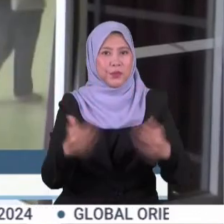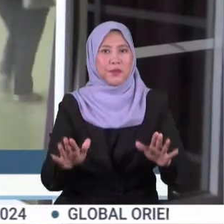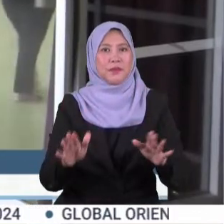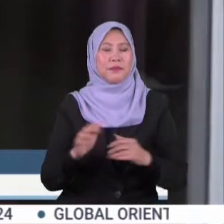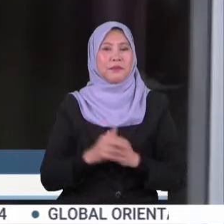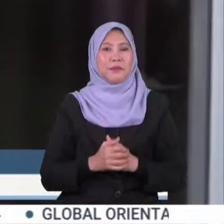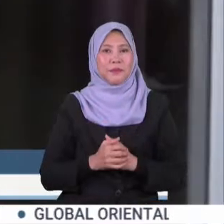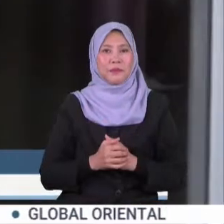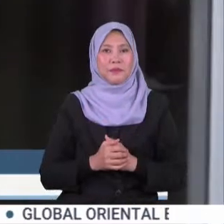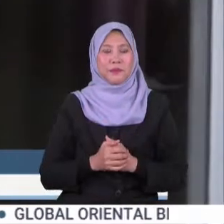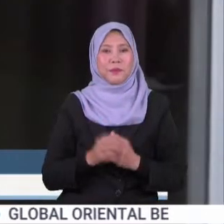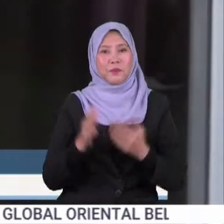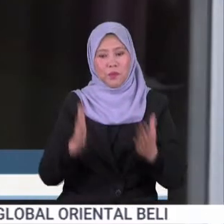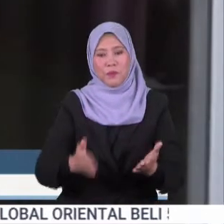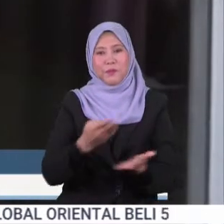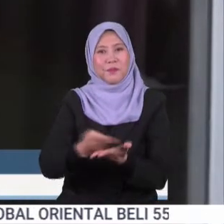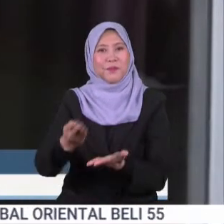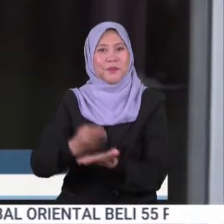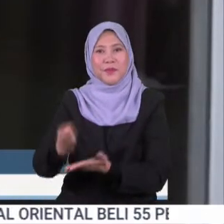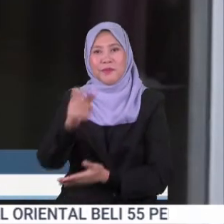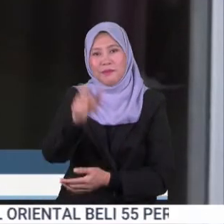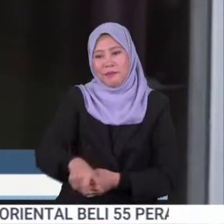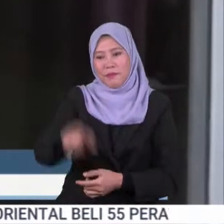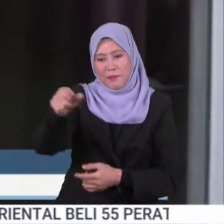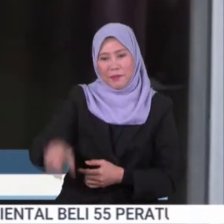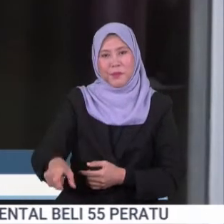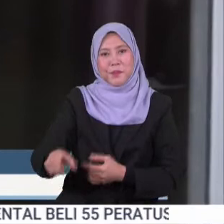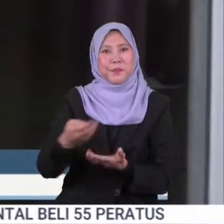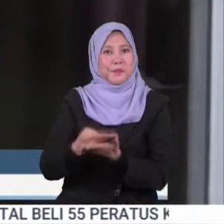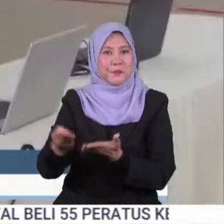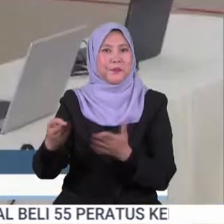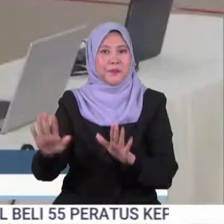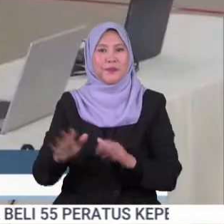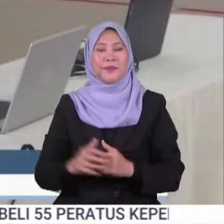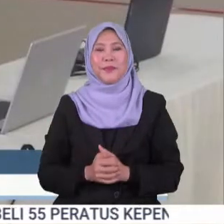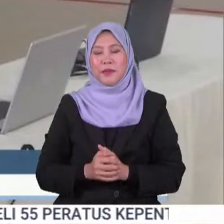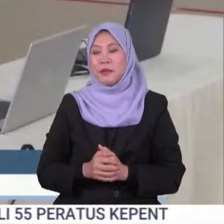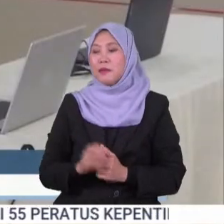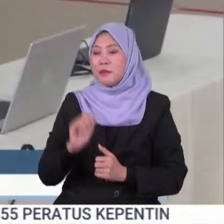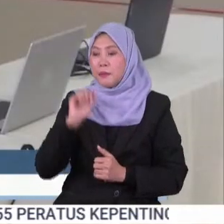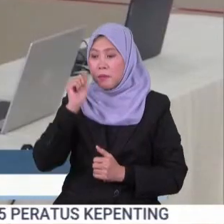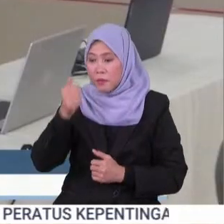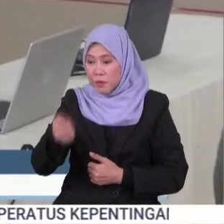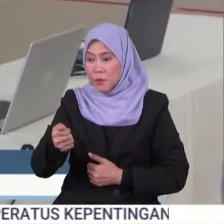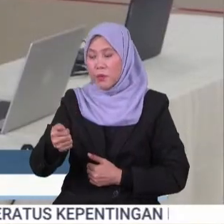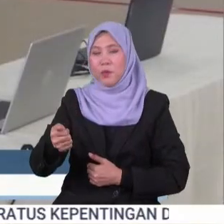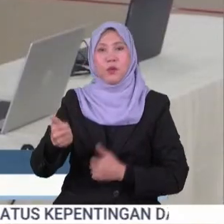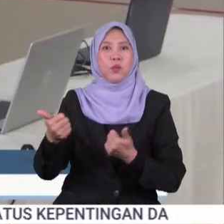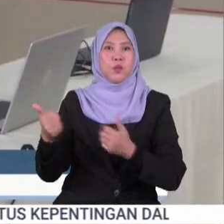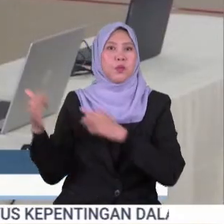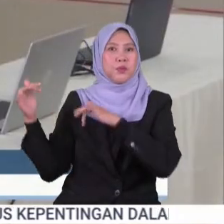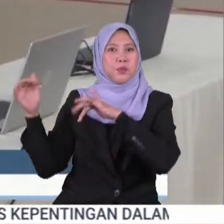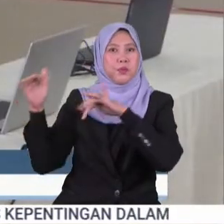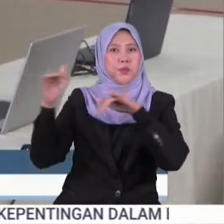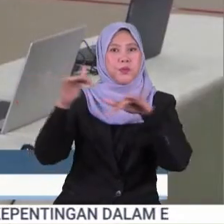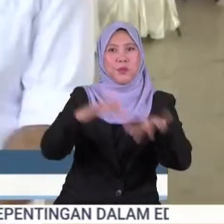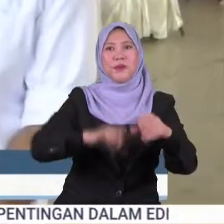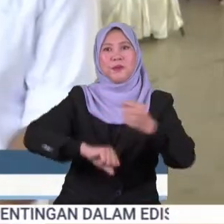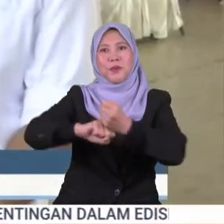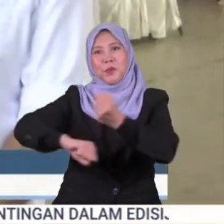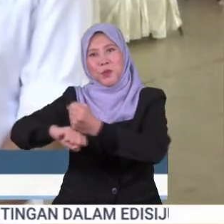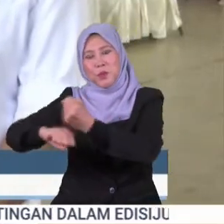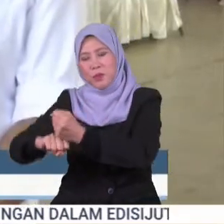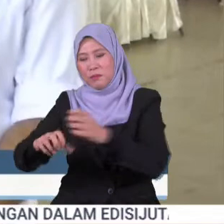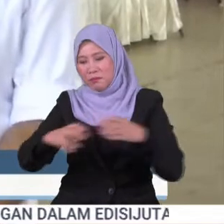Maksudnya tadi yang telah dibelilah oleh calon-calon. Baik tuan, kita jangkakan esok bakal meriah dengan kehadiran para